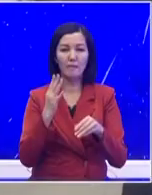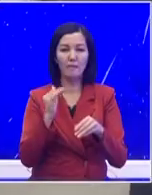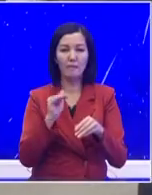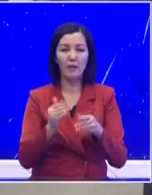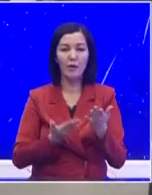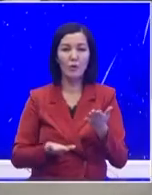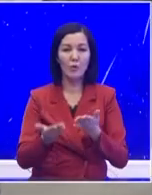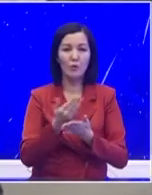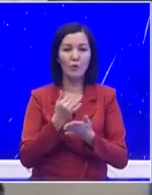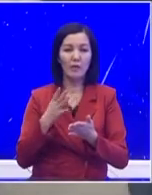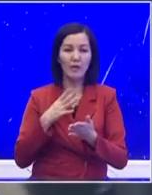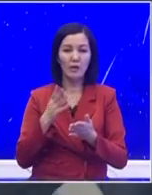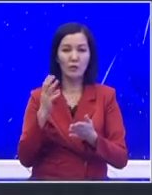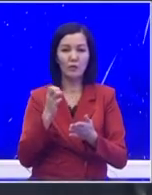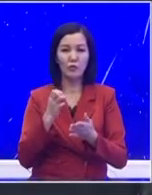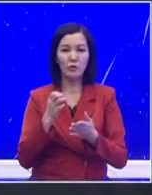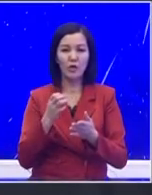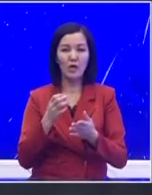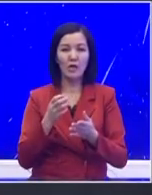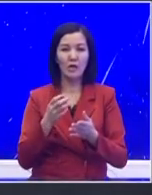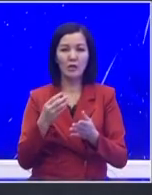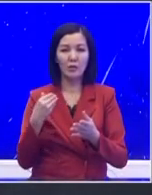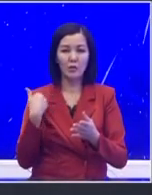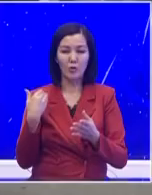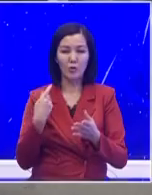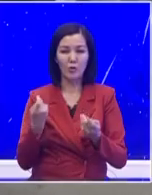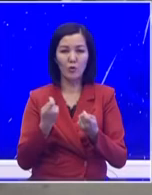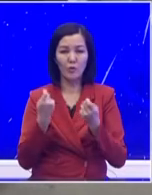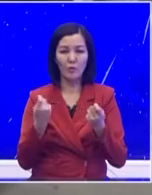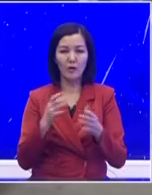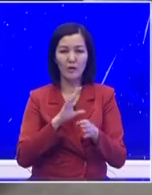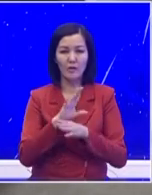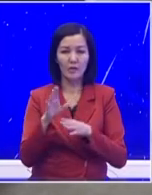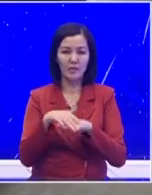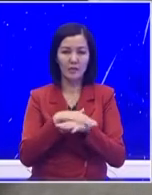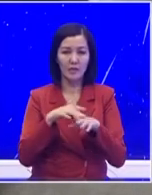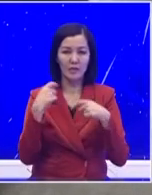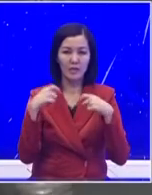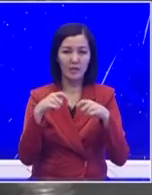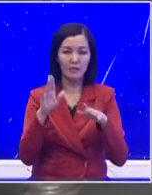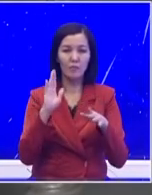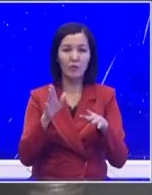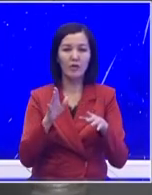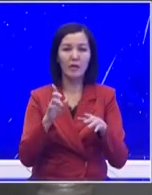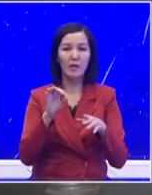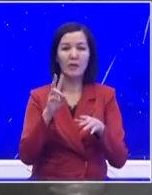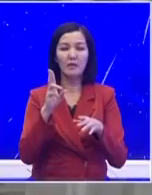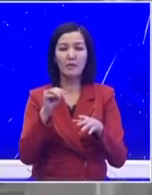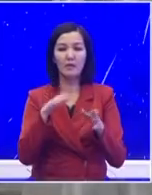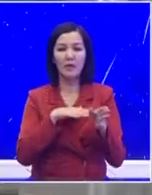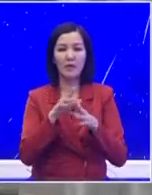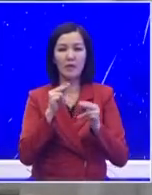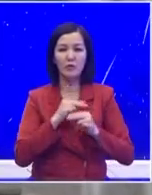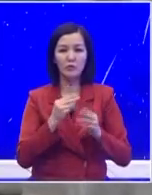алған. Оның 300 тоннадайы тұқымға қалдырылса, қалғанын нарыққа шығарамыз деп отыр. Серікжан Бескемпіров мұндағы атқарылған жұмыстарды